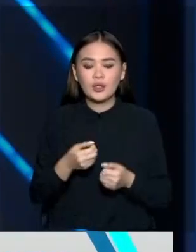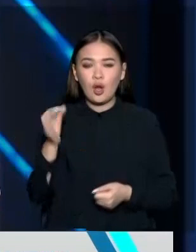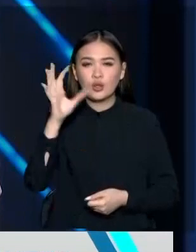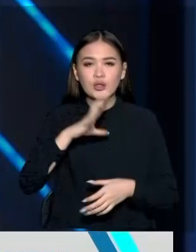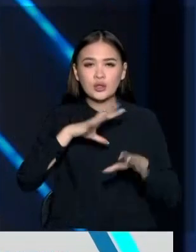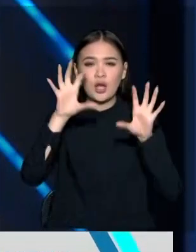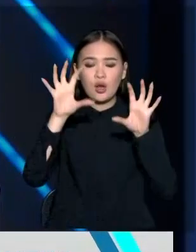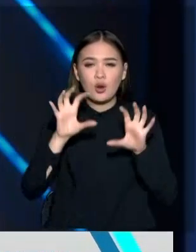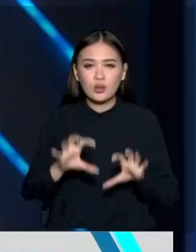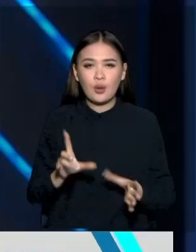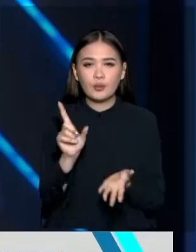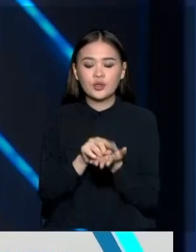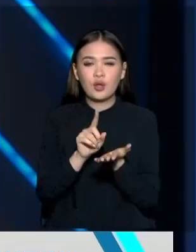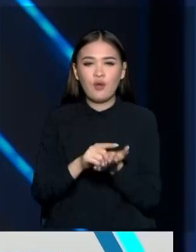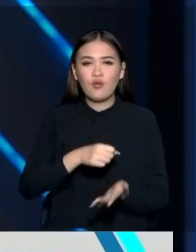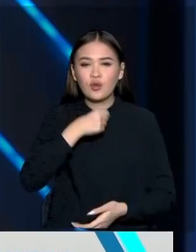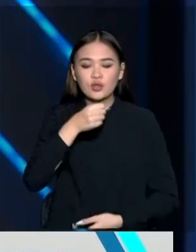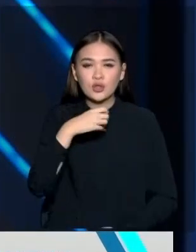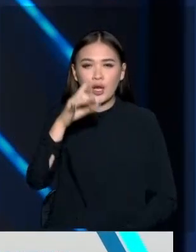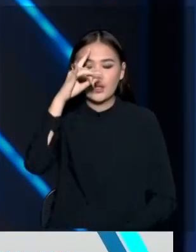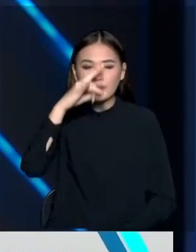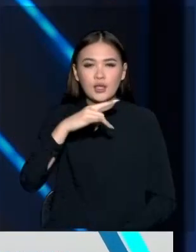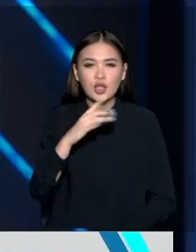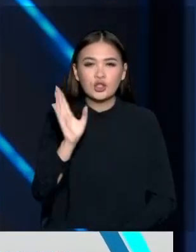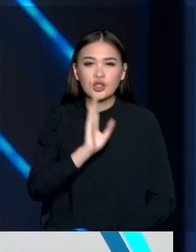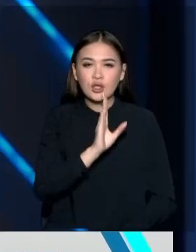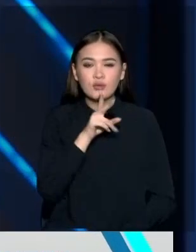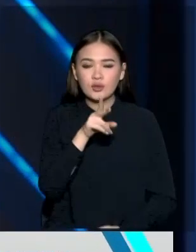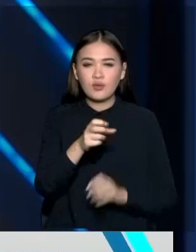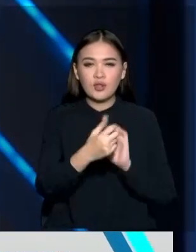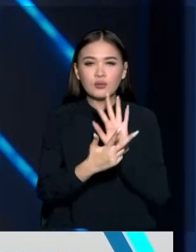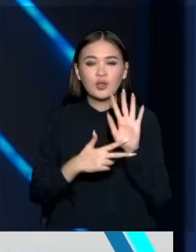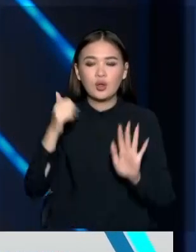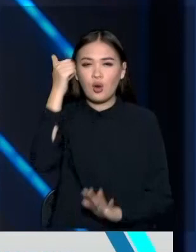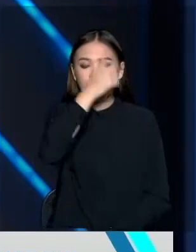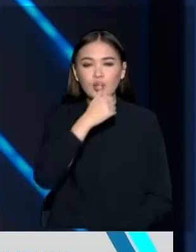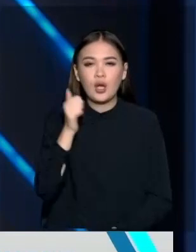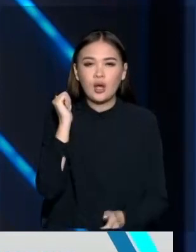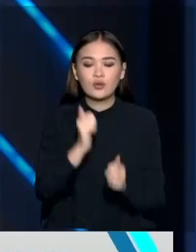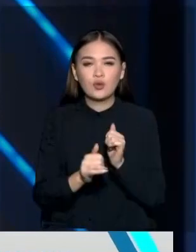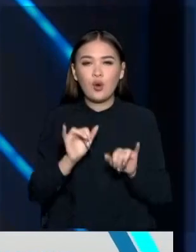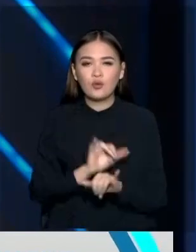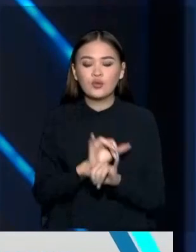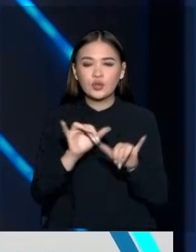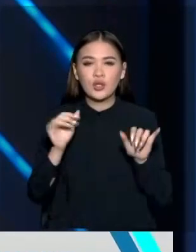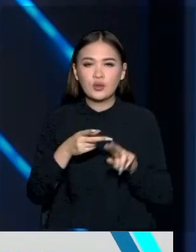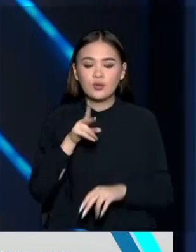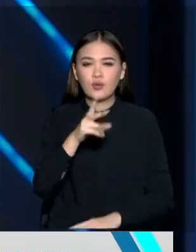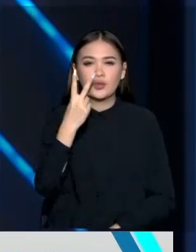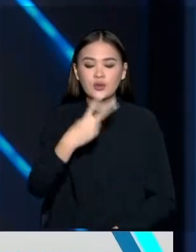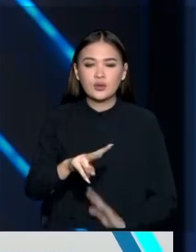закона пенсионный возраст казахстанских женщин с 2018 ежегодно увеличивали и в